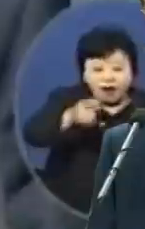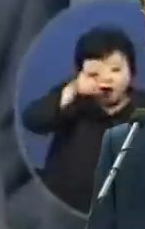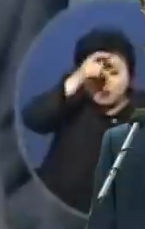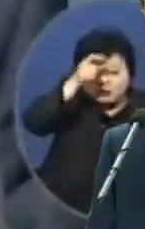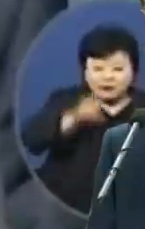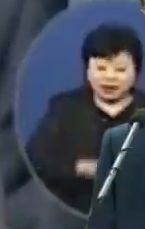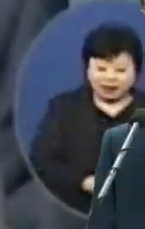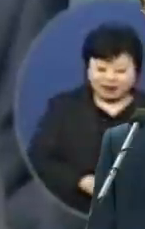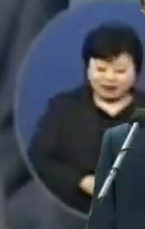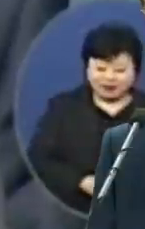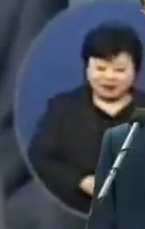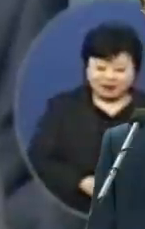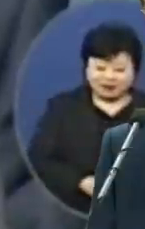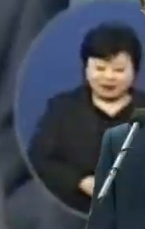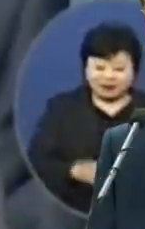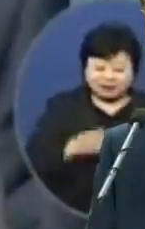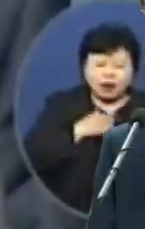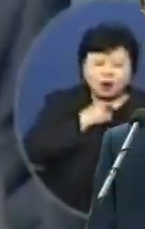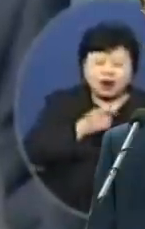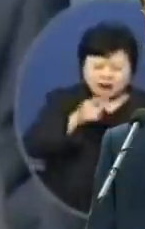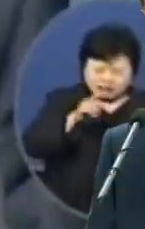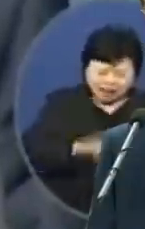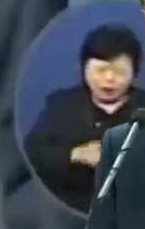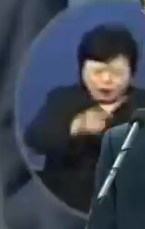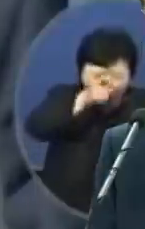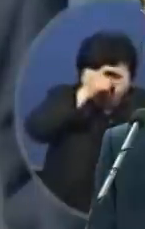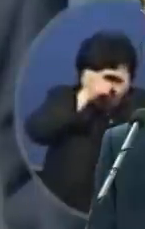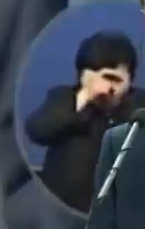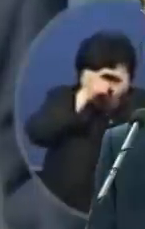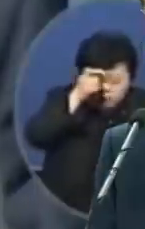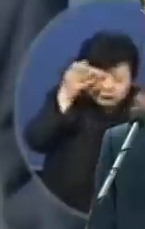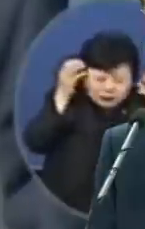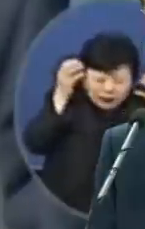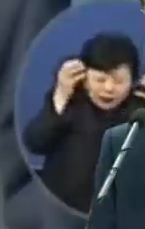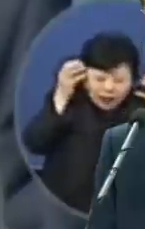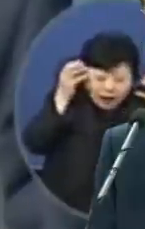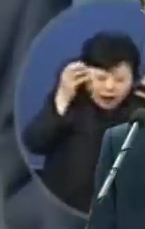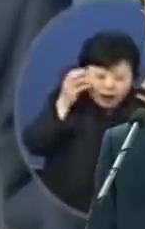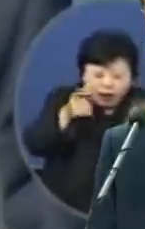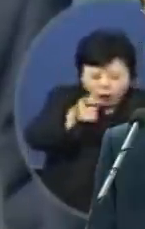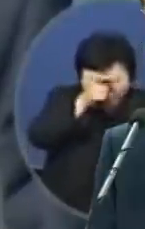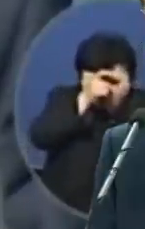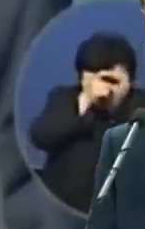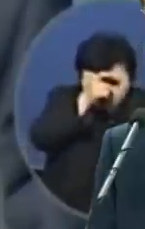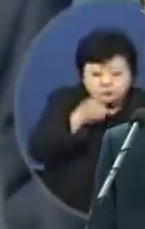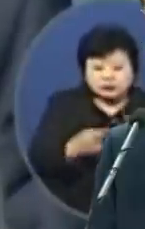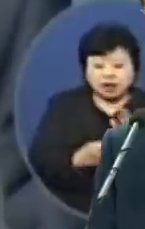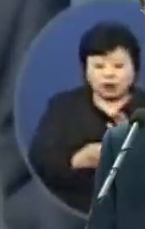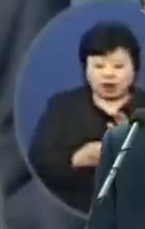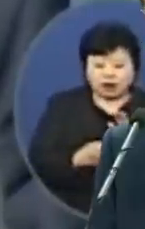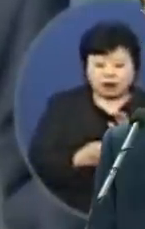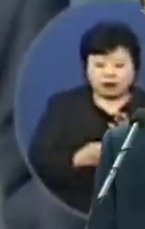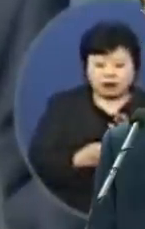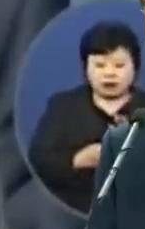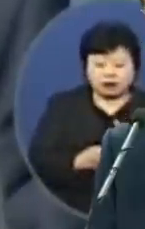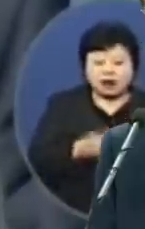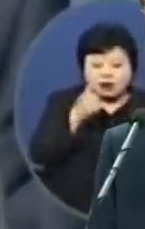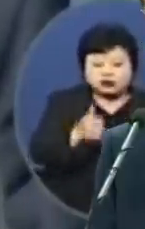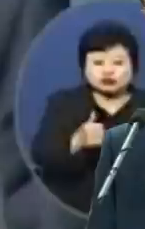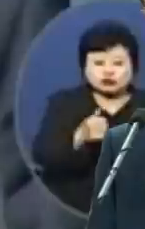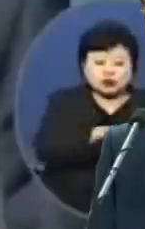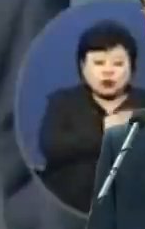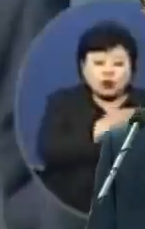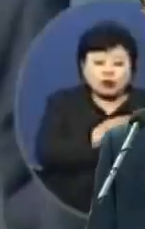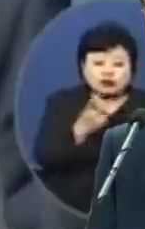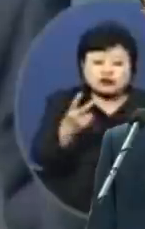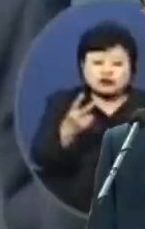나는 내가 생각한 대로 하겠어요 그러면 부모 앞에 자기 주권을 주장하게 되는 것입니다. 주권자가 둘이 생겨나는 것입니다.